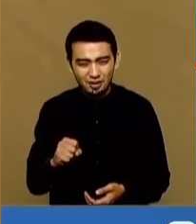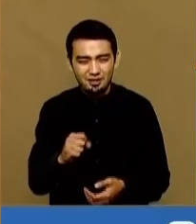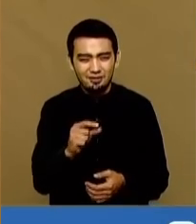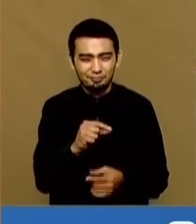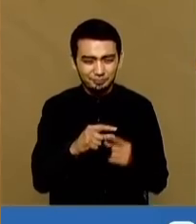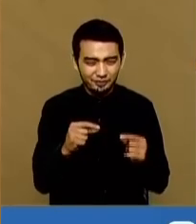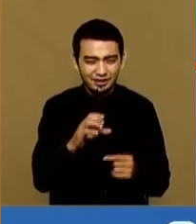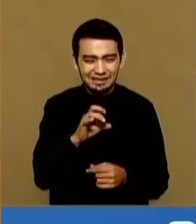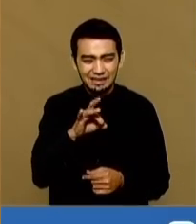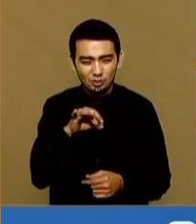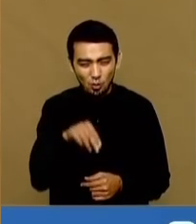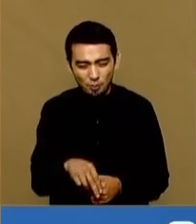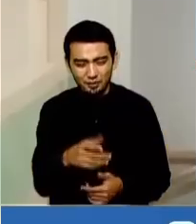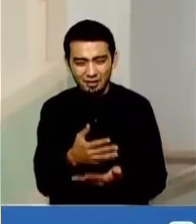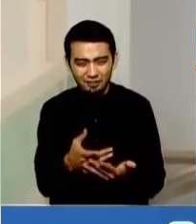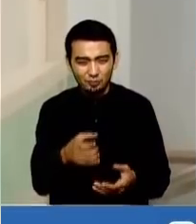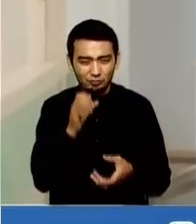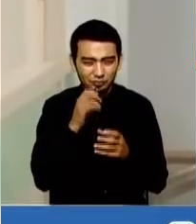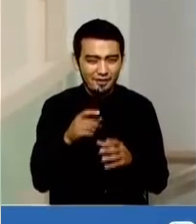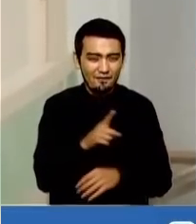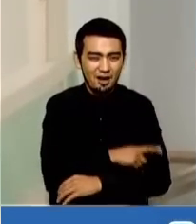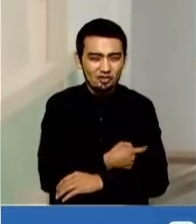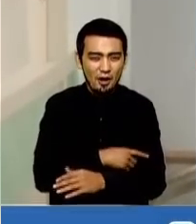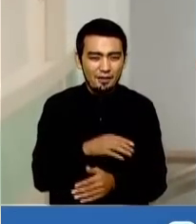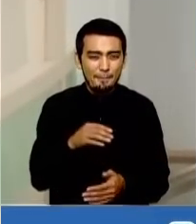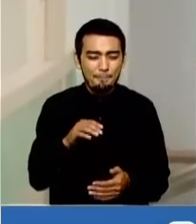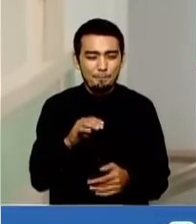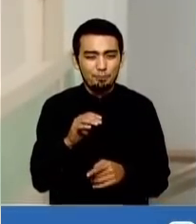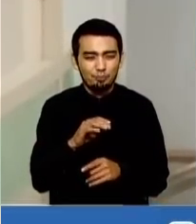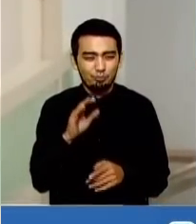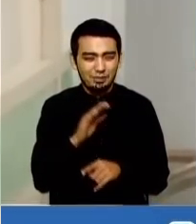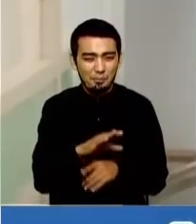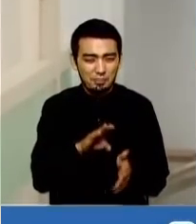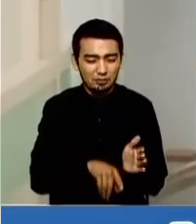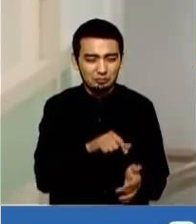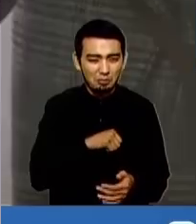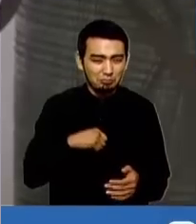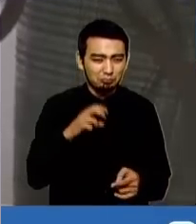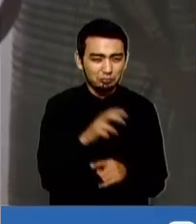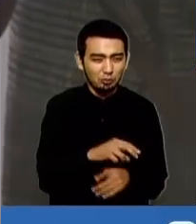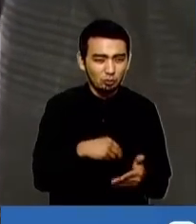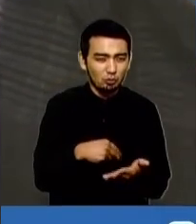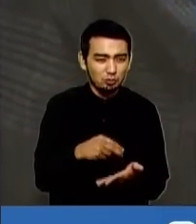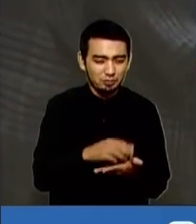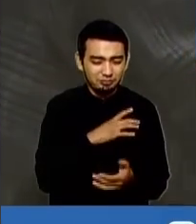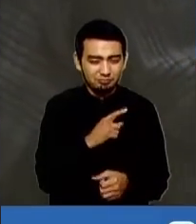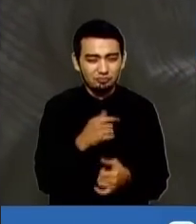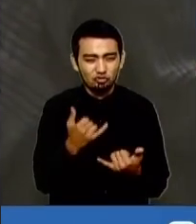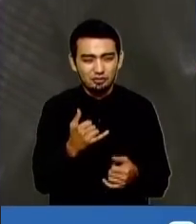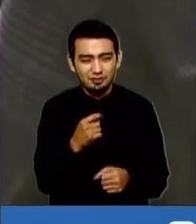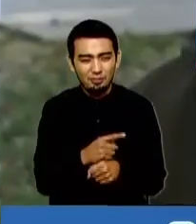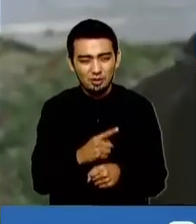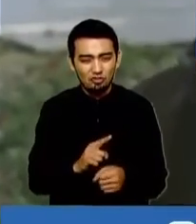түріндегі мұндай препараттар дәрігердің нұсқауынсыз емін еркін сатылады. Жарнамасы жер жаратын биоқоспаларды көпшілік дәрумен ретінде